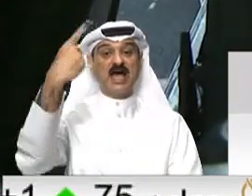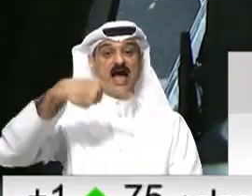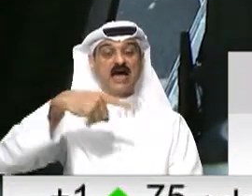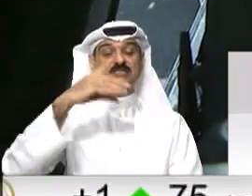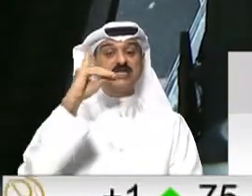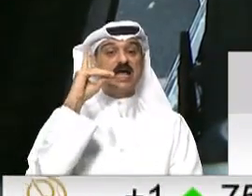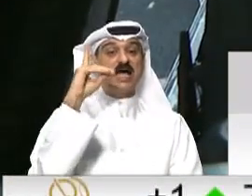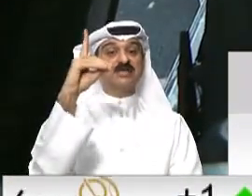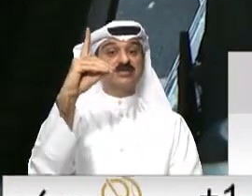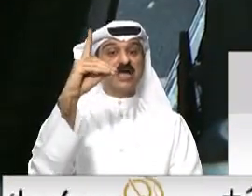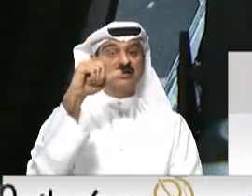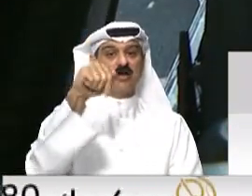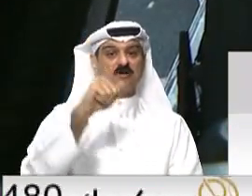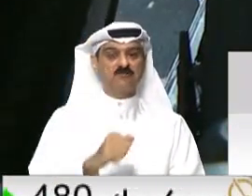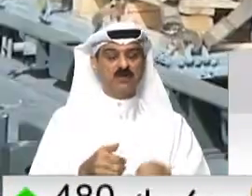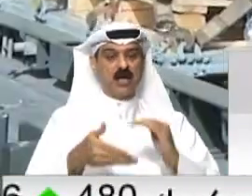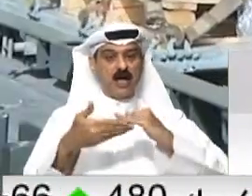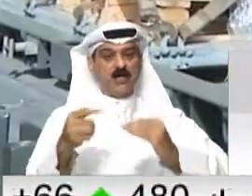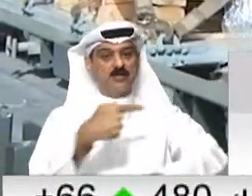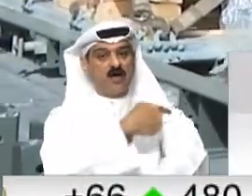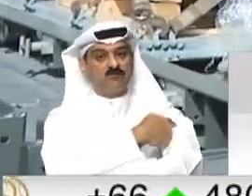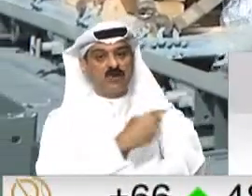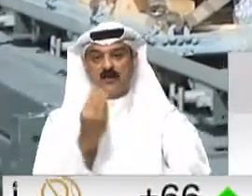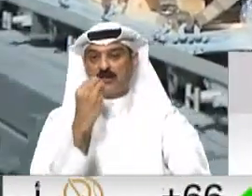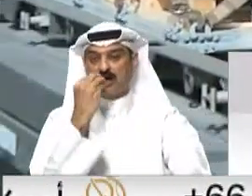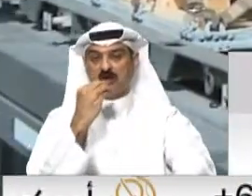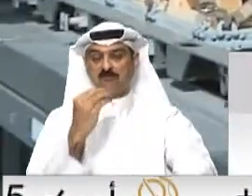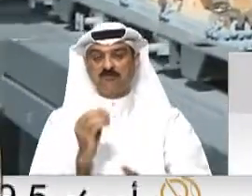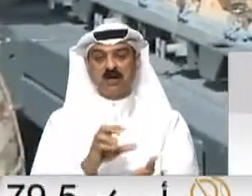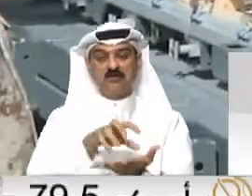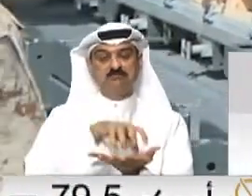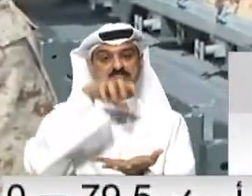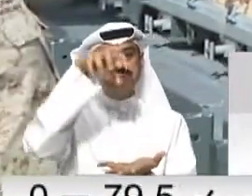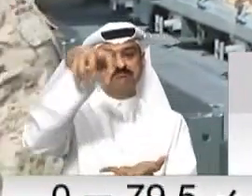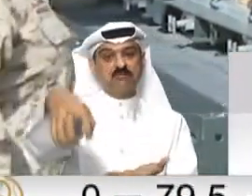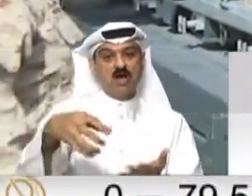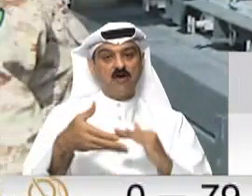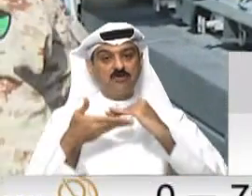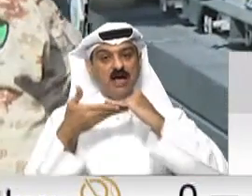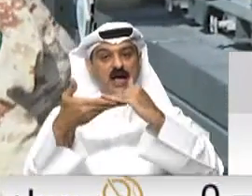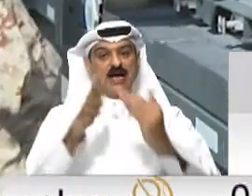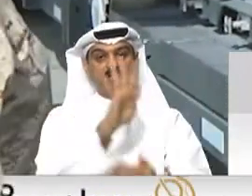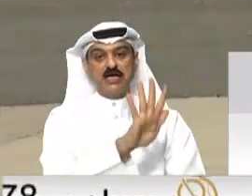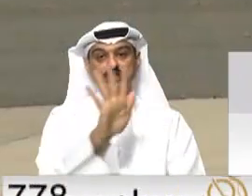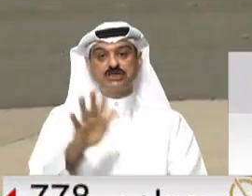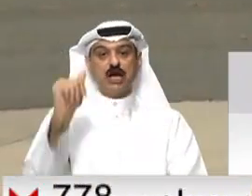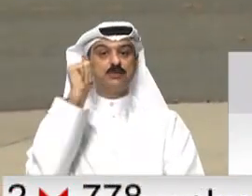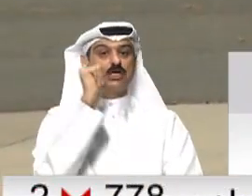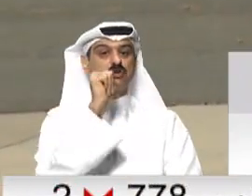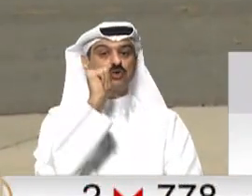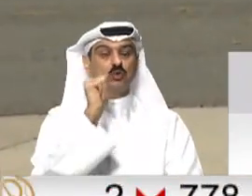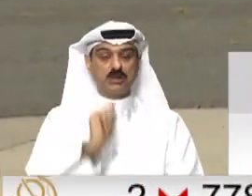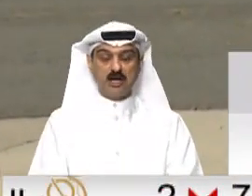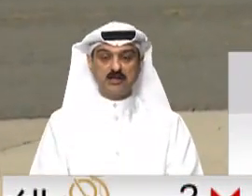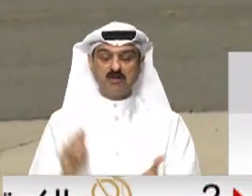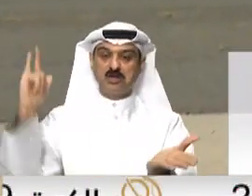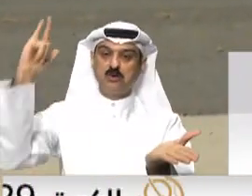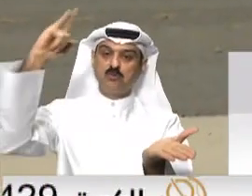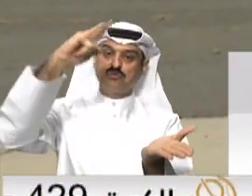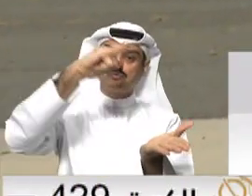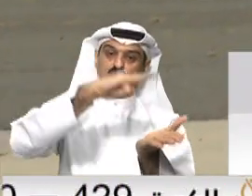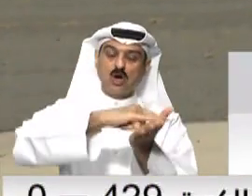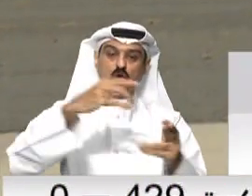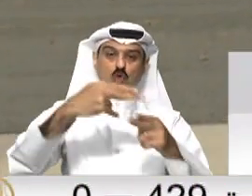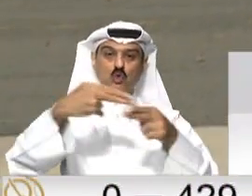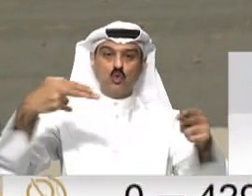المواد الطبية والإغاثية تم إرسالها إلى الشعب السوداني الشقيق صباح اليوم من خلال الجسر الجوي